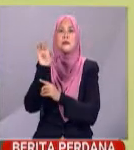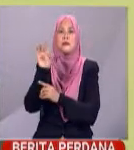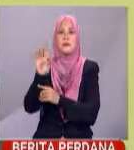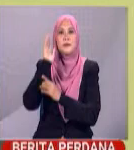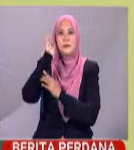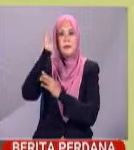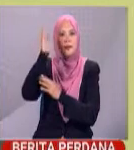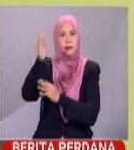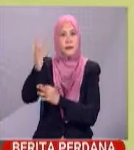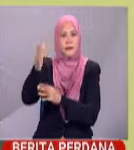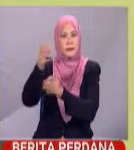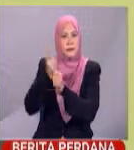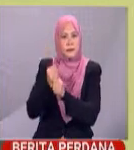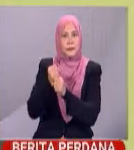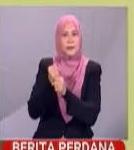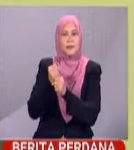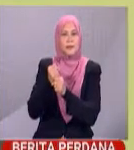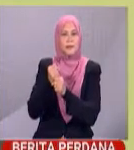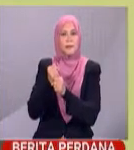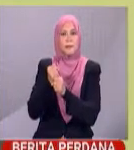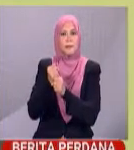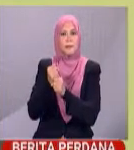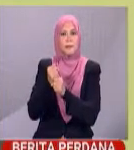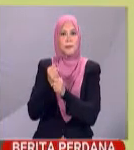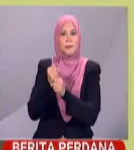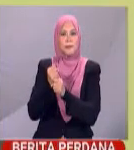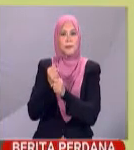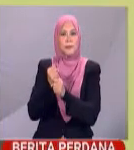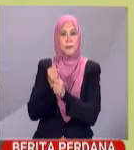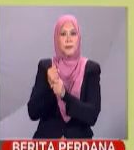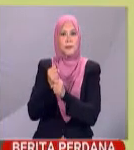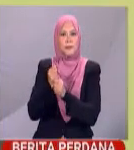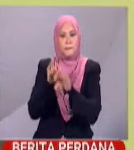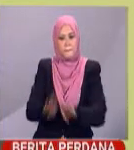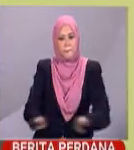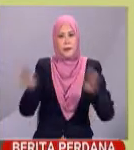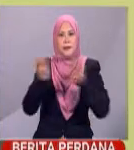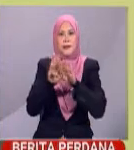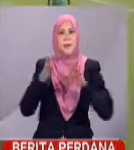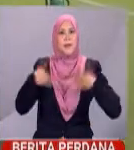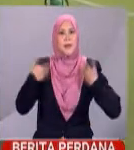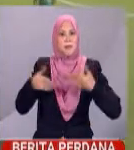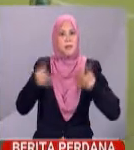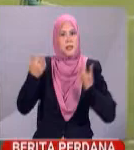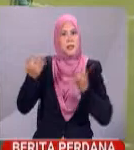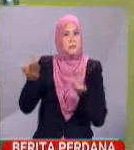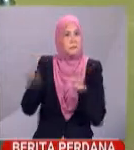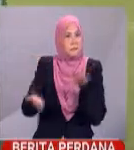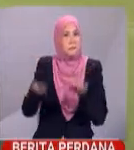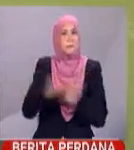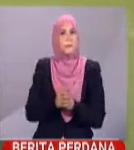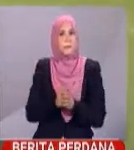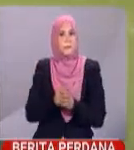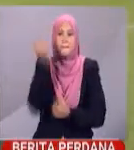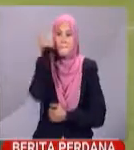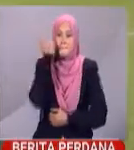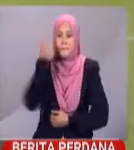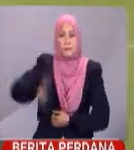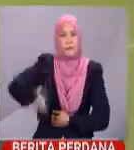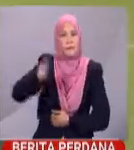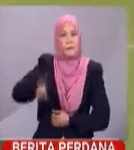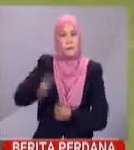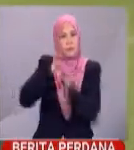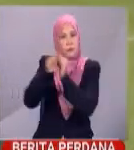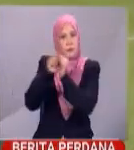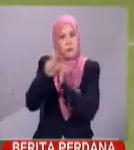kalau kita akan capai satu ke pneumoni Mel berita yang gembira nanti terdahulu mahkamah timbang